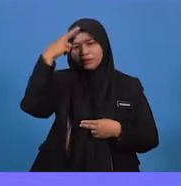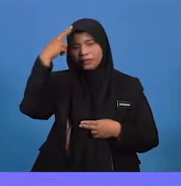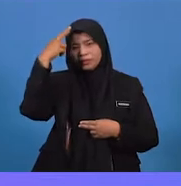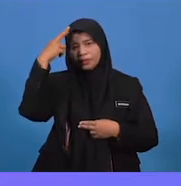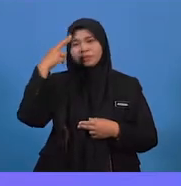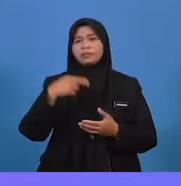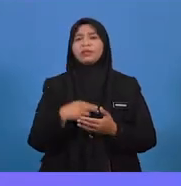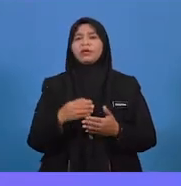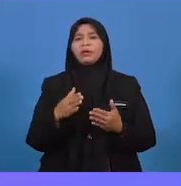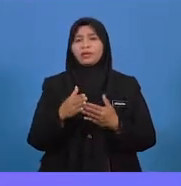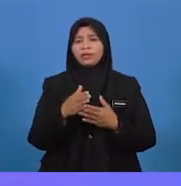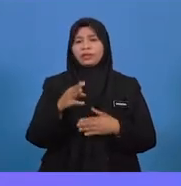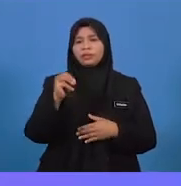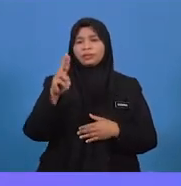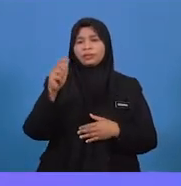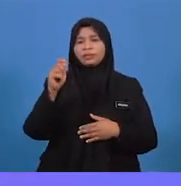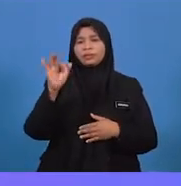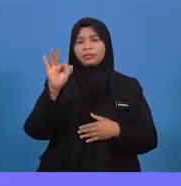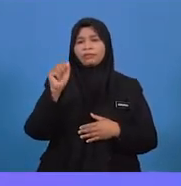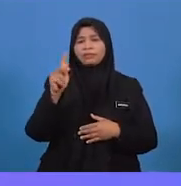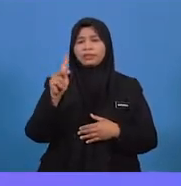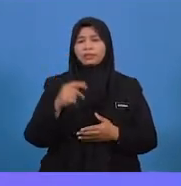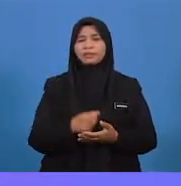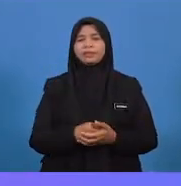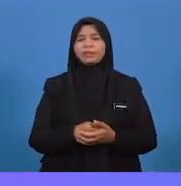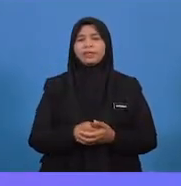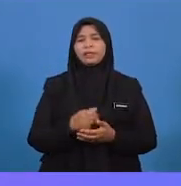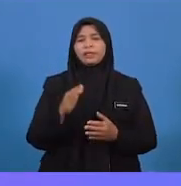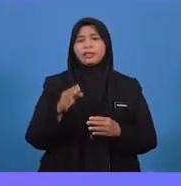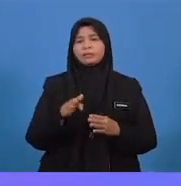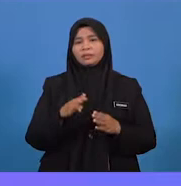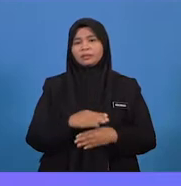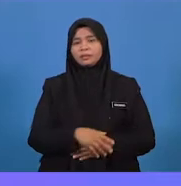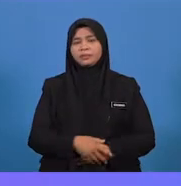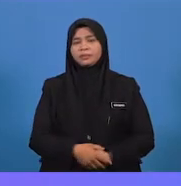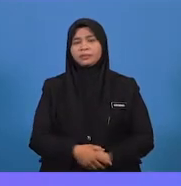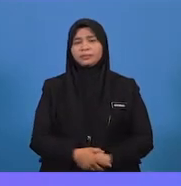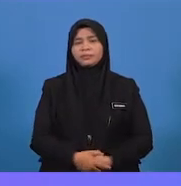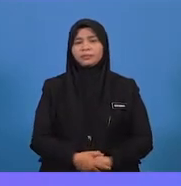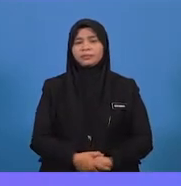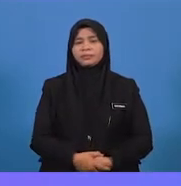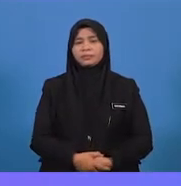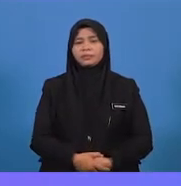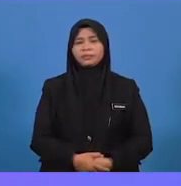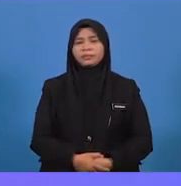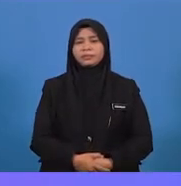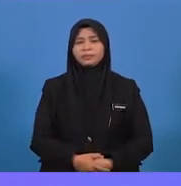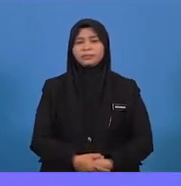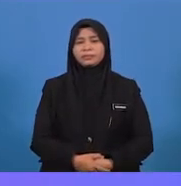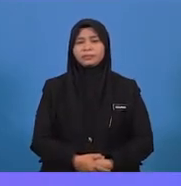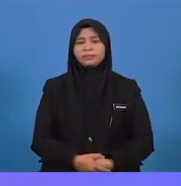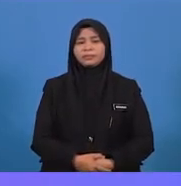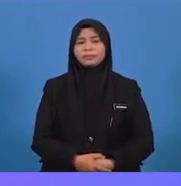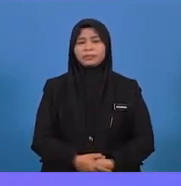wasallam yang diriwayatkan oleh Muttafaq alaih yang berbunyi An-Nabiyya